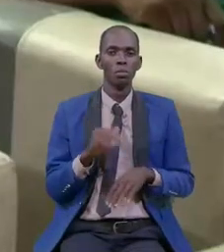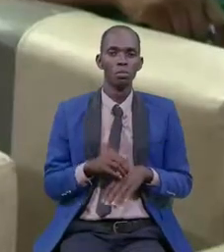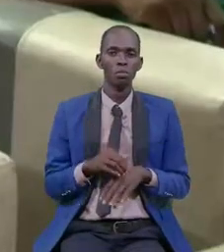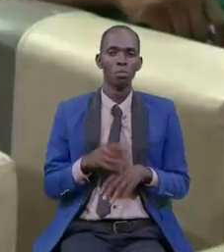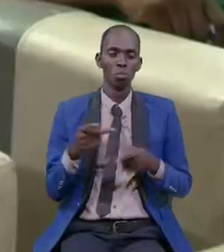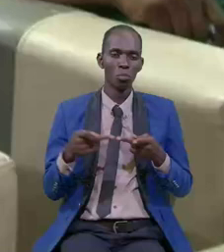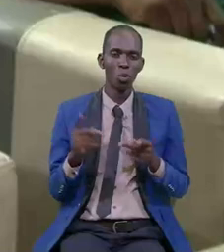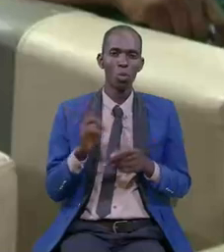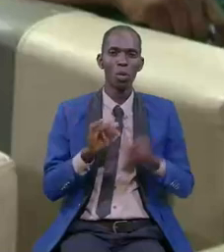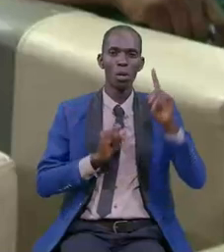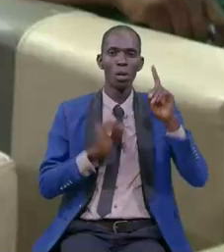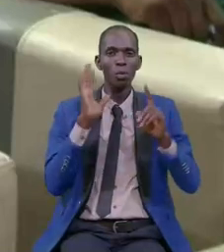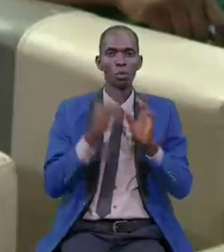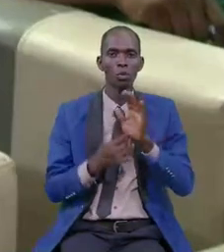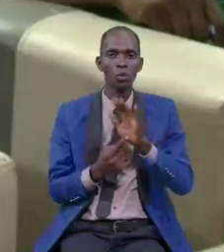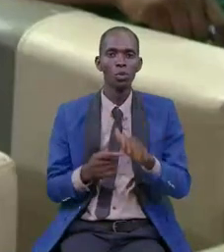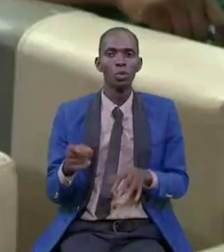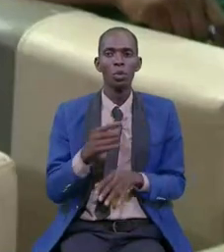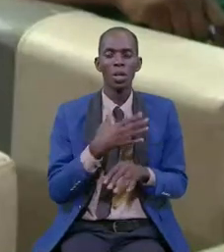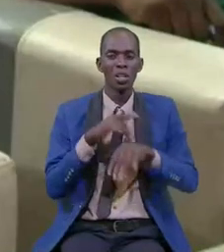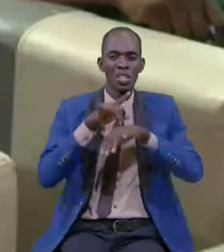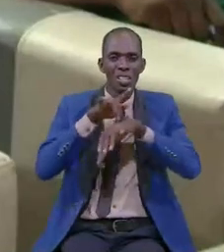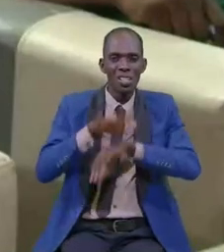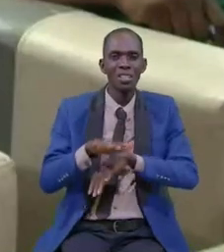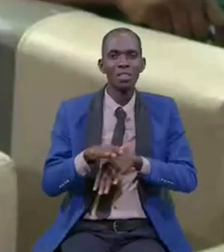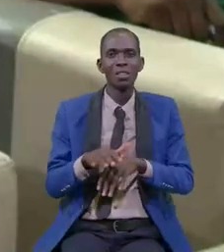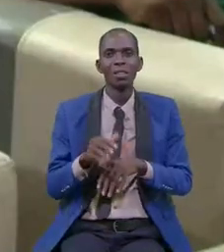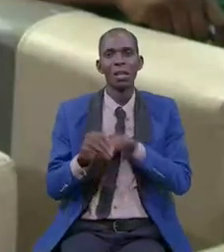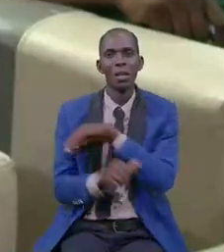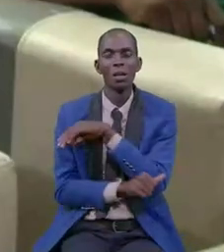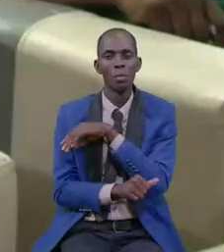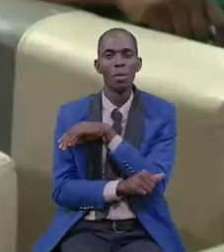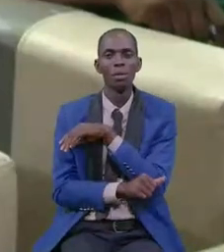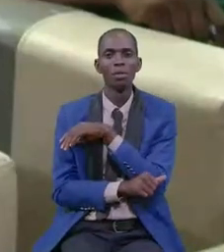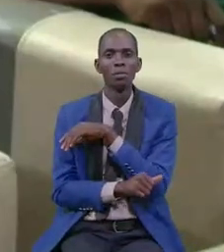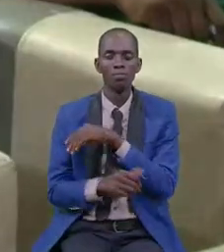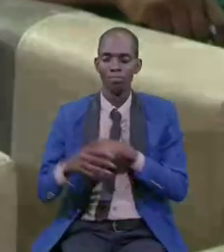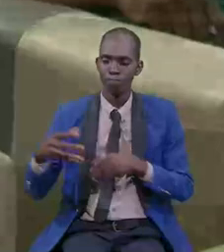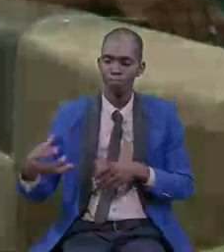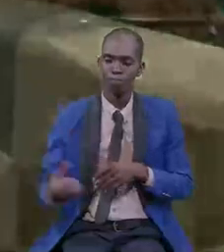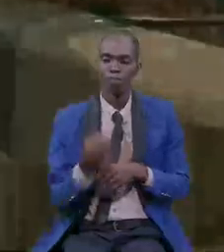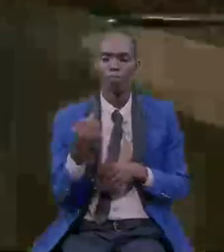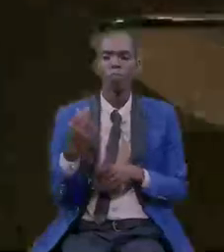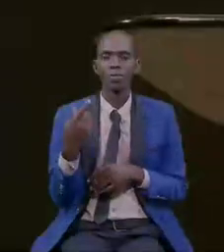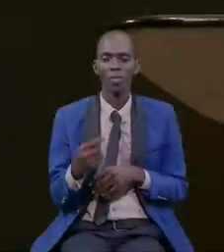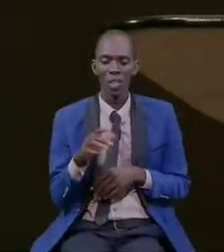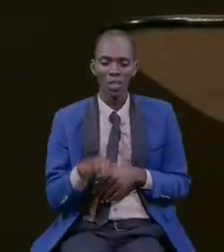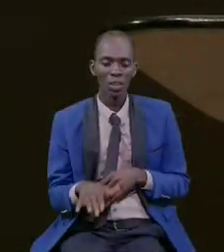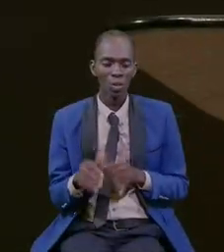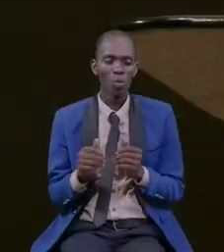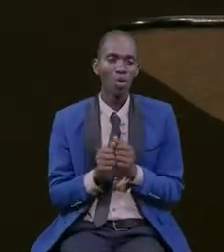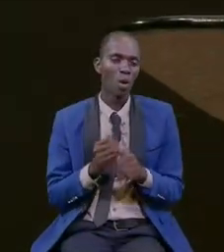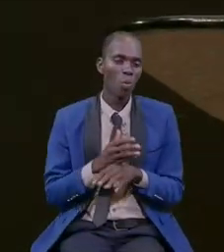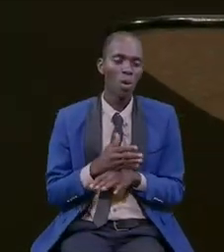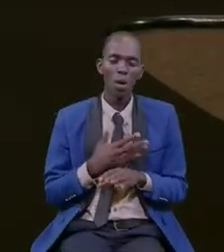tôt Abraham sa son anâne prend l'enfant prena l'enfant le bois et toute autre